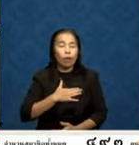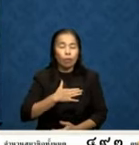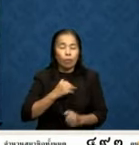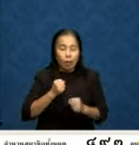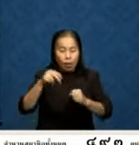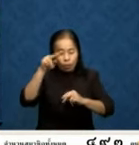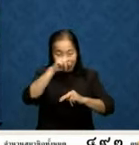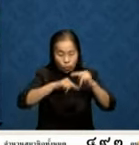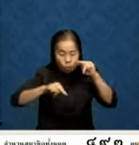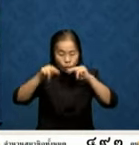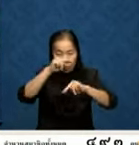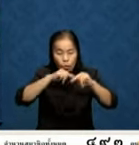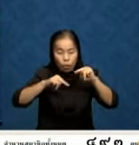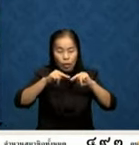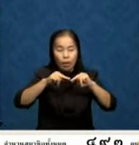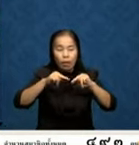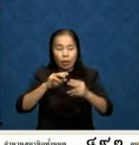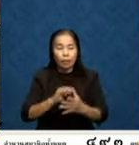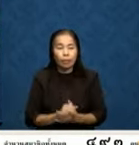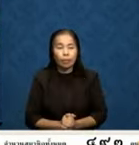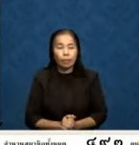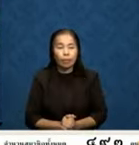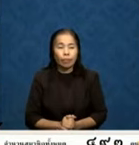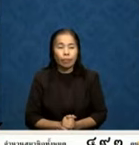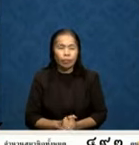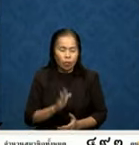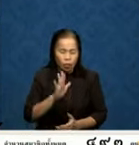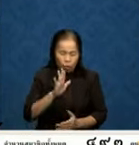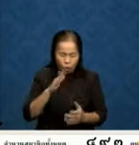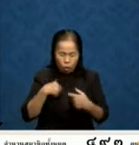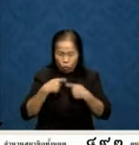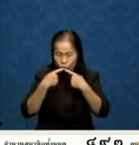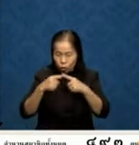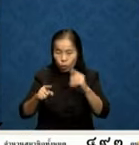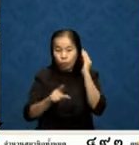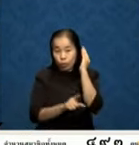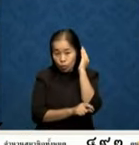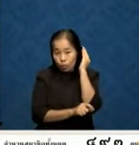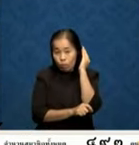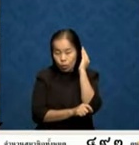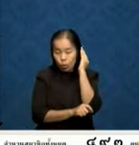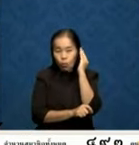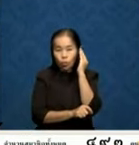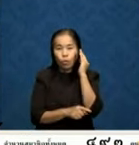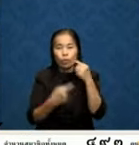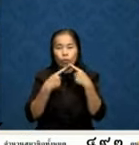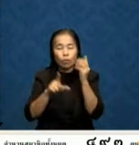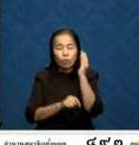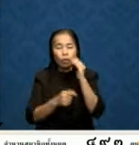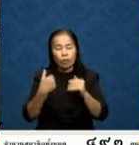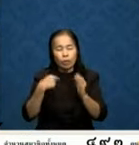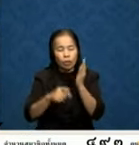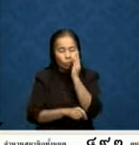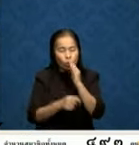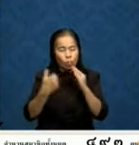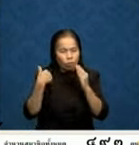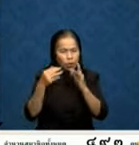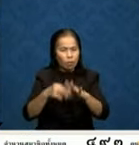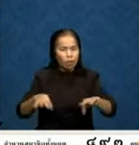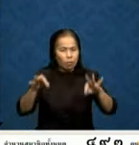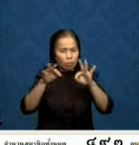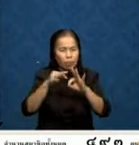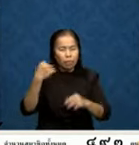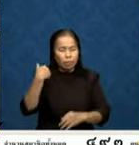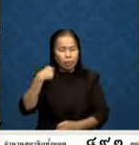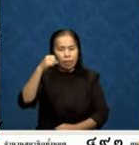แลเรื่องของอาจจะขอตอบเรื่องของสิงคโปร์ก่อนนะครับเรื่องสิงคโปร์เนี่ยก็อาจจะเป็นเรื่องที่มีความสำคัญนะครับเราเห็นได้เลย